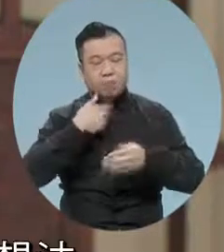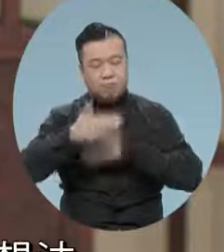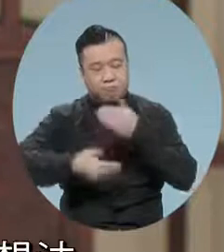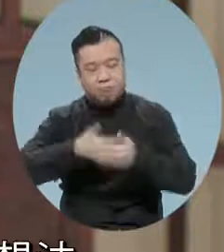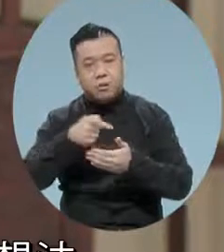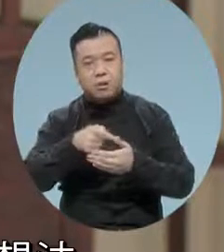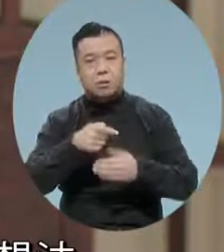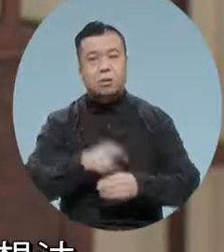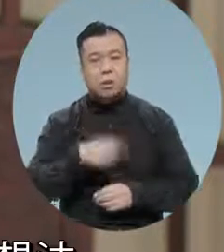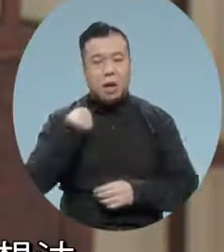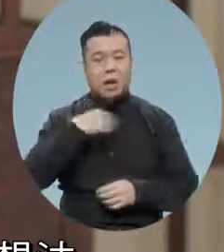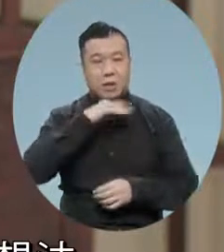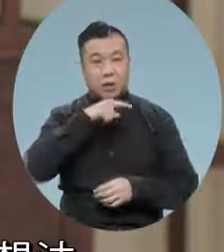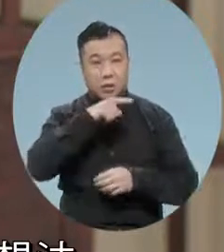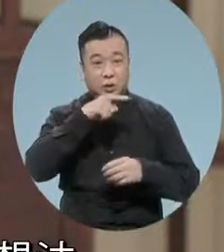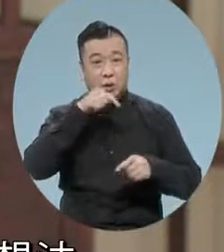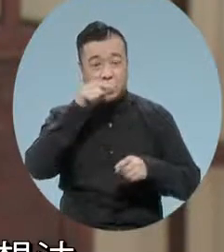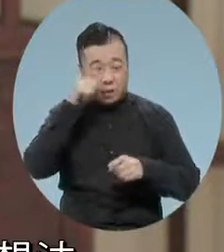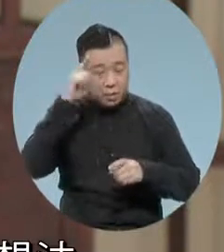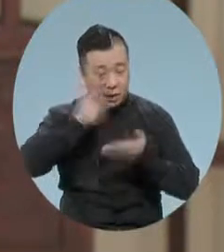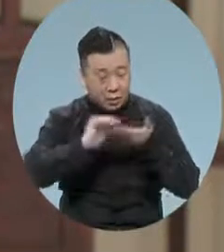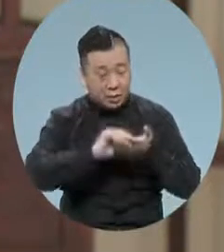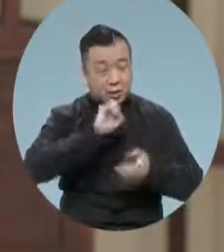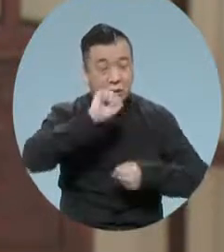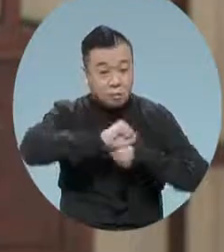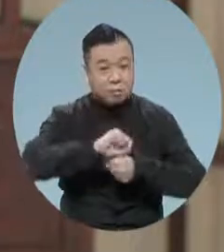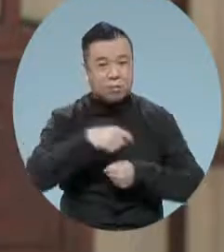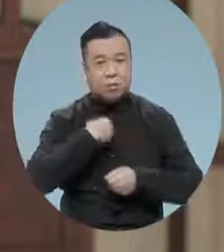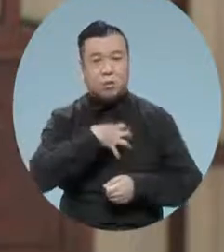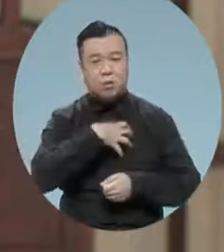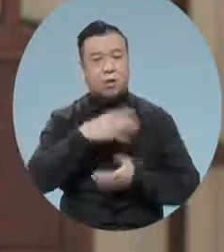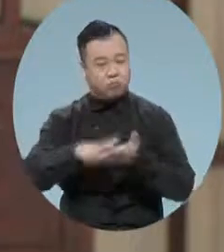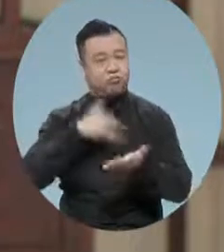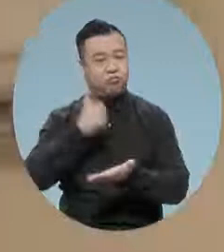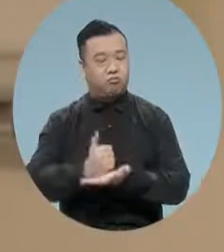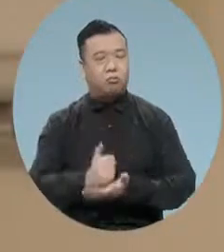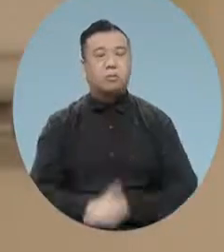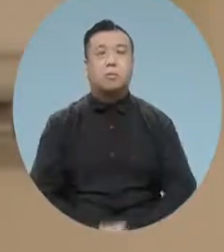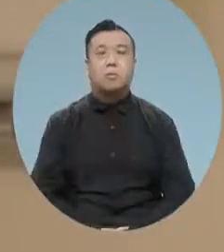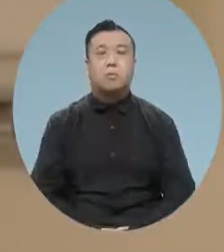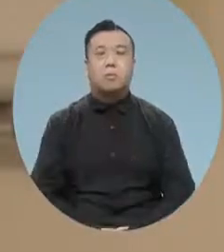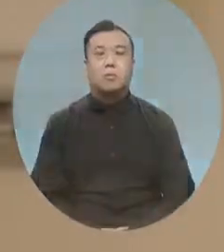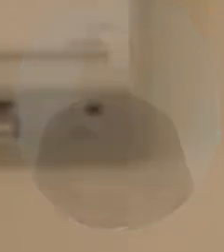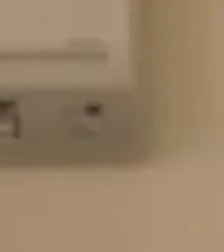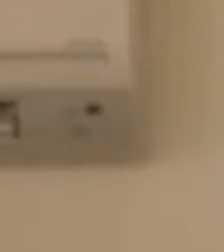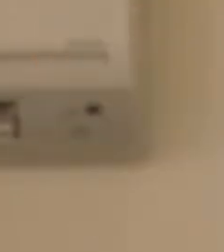嘅。所以只要引出呢一種想了解多啲，我就覺得好成功㗎啦。